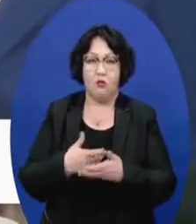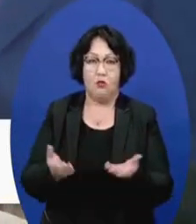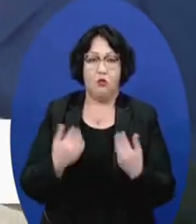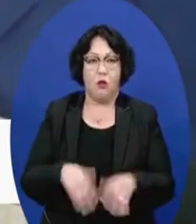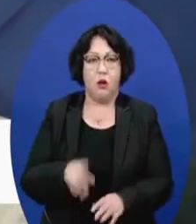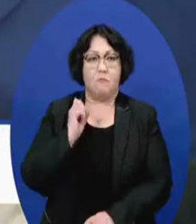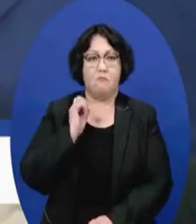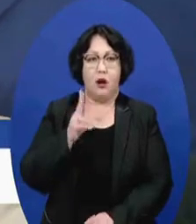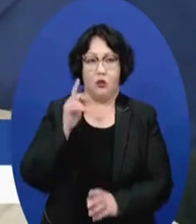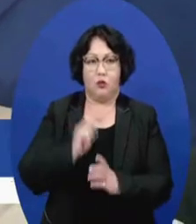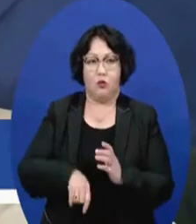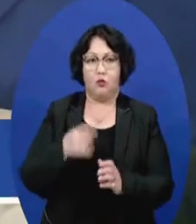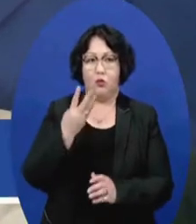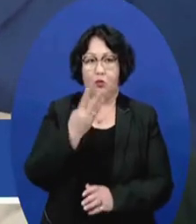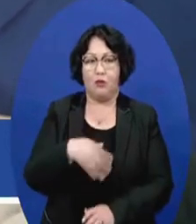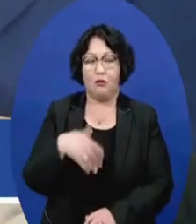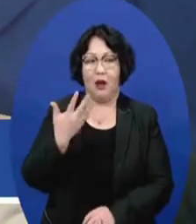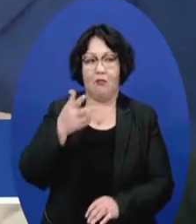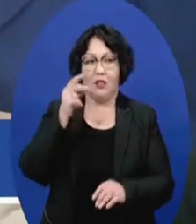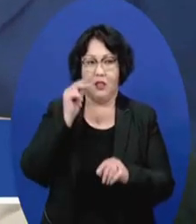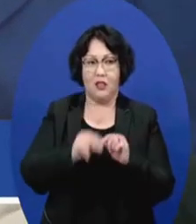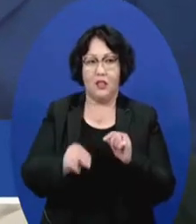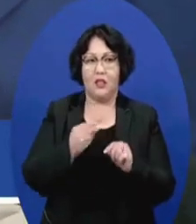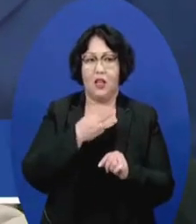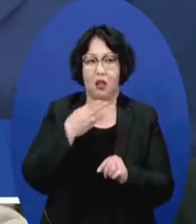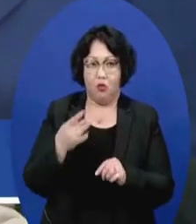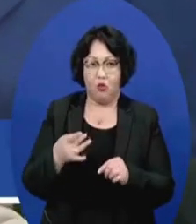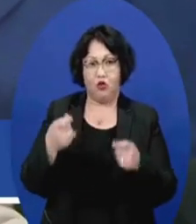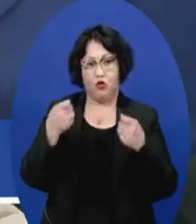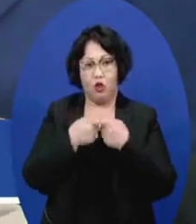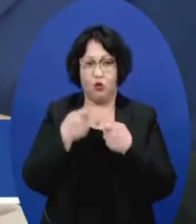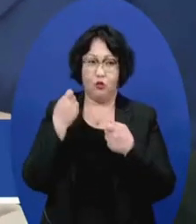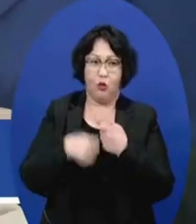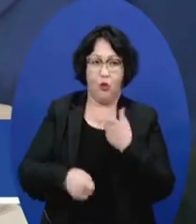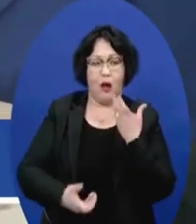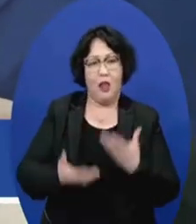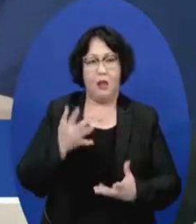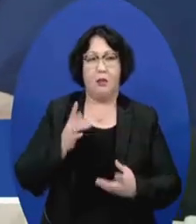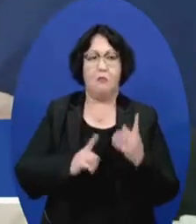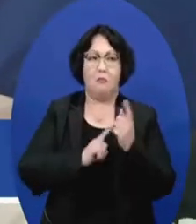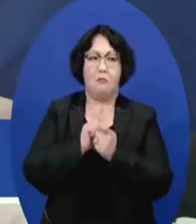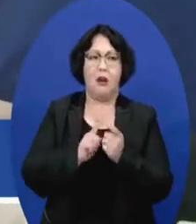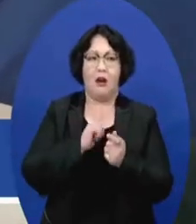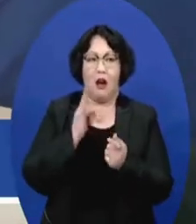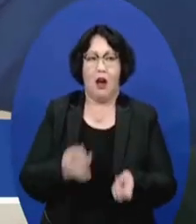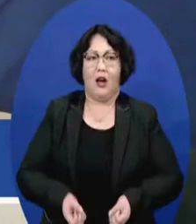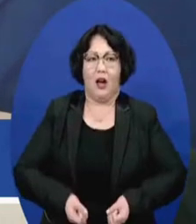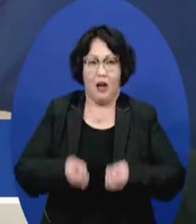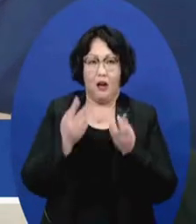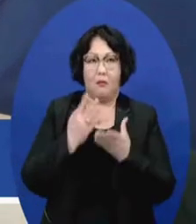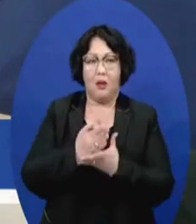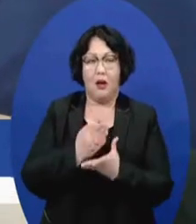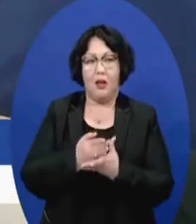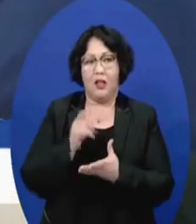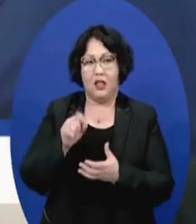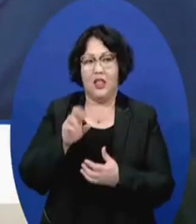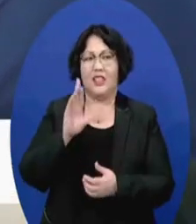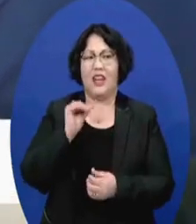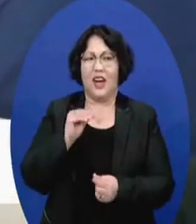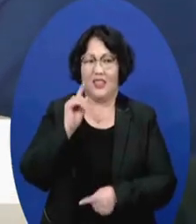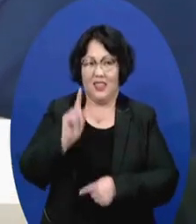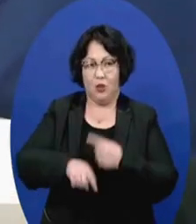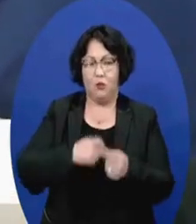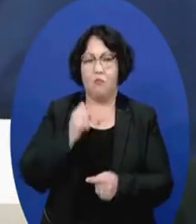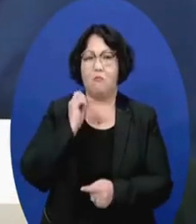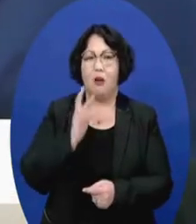дээр 4-5 шалгуур байгаа. Тэрэнд ер нь одоо нийт чинь нэцэхгүй нэгдэг маргаан бас нэг их гарч штэ. Энийг одоо илүү яаж